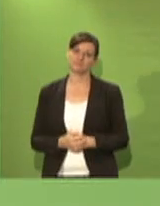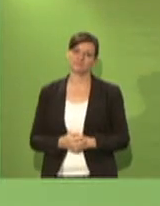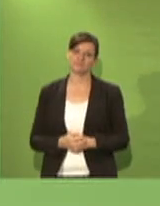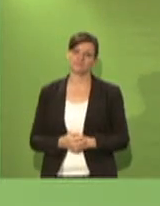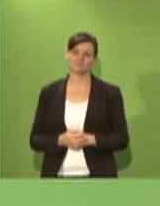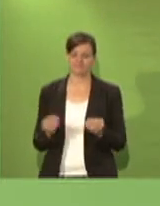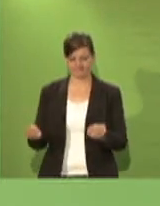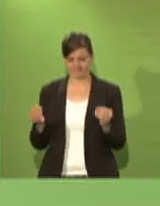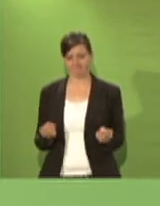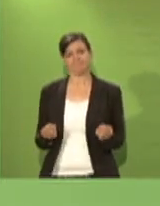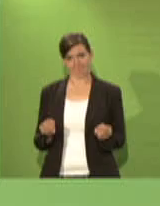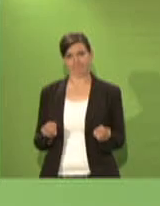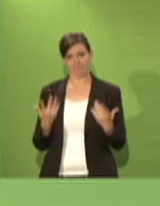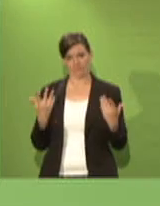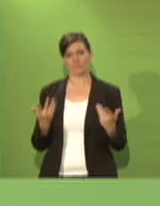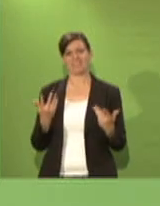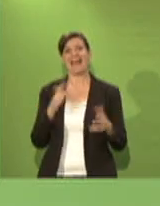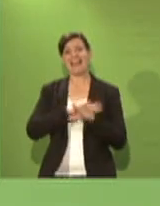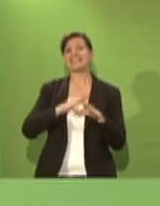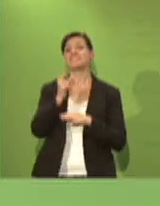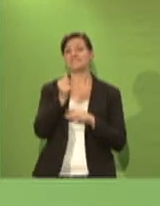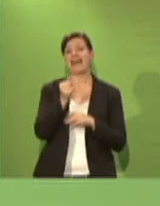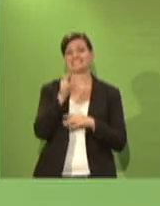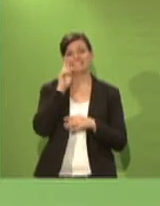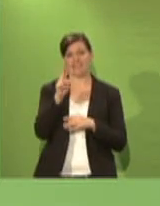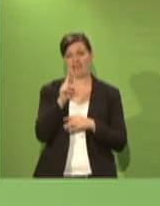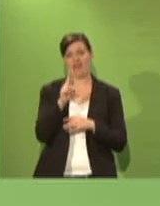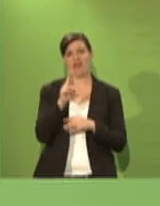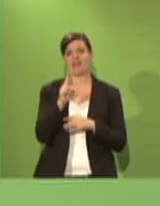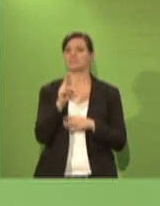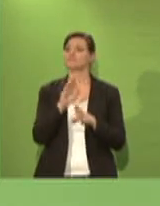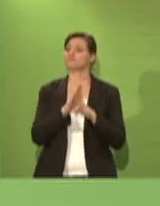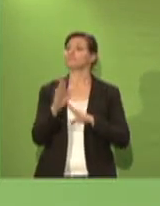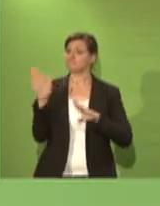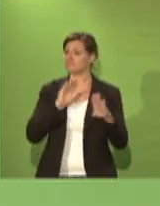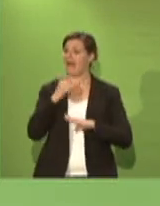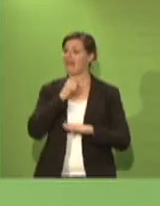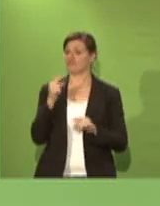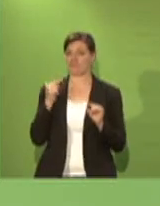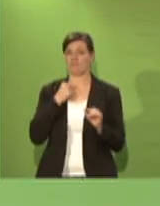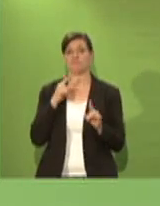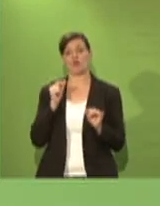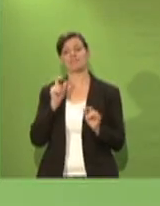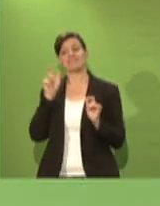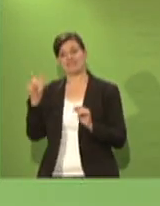Und das Votum des Landesfinanzrats bedeutet, dass Jo seinen Job gut gemacht hat.